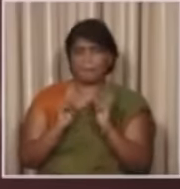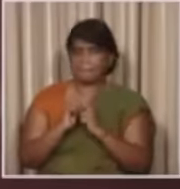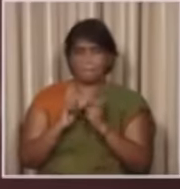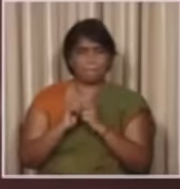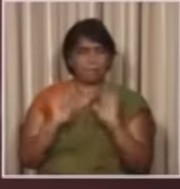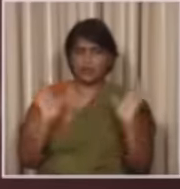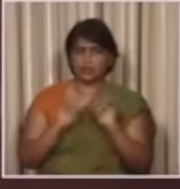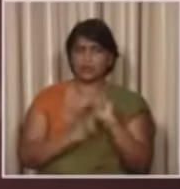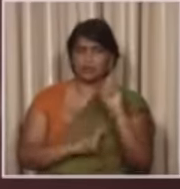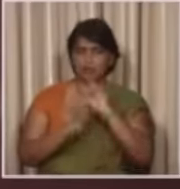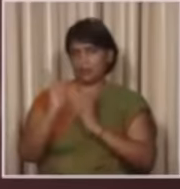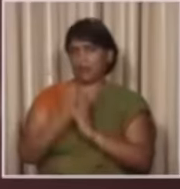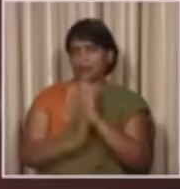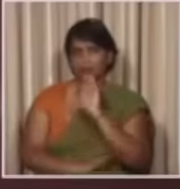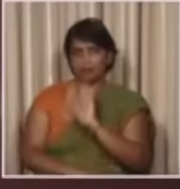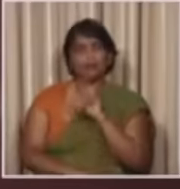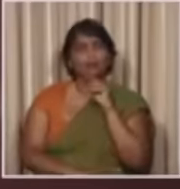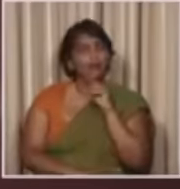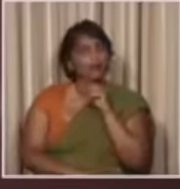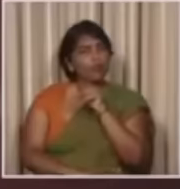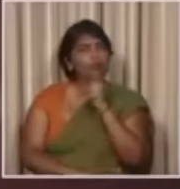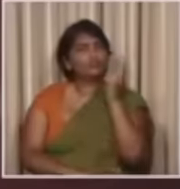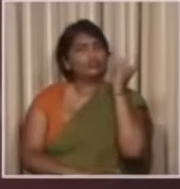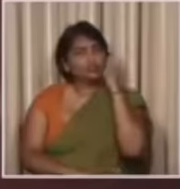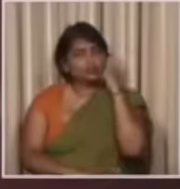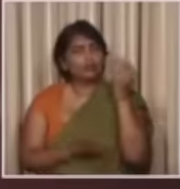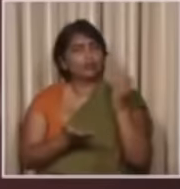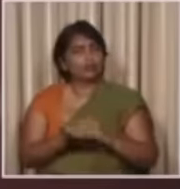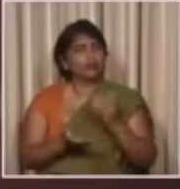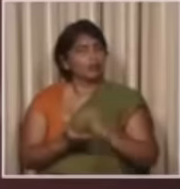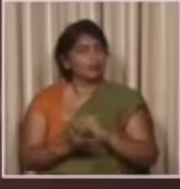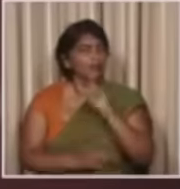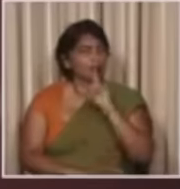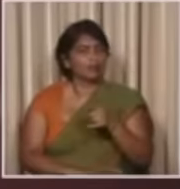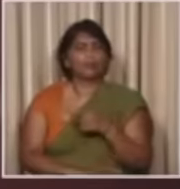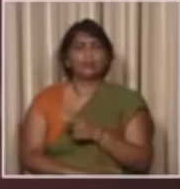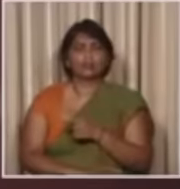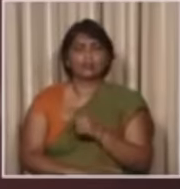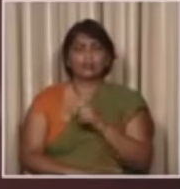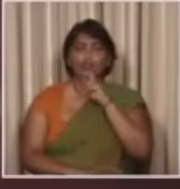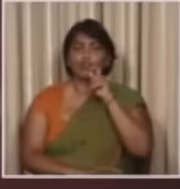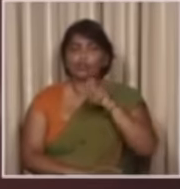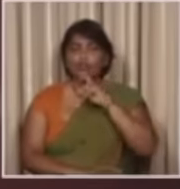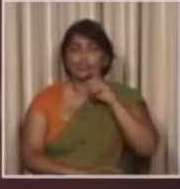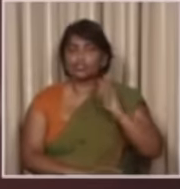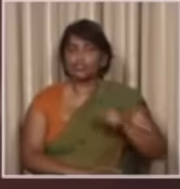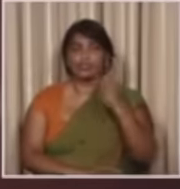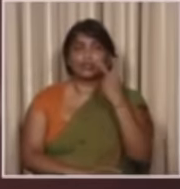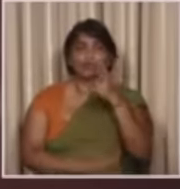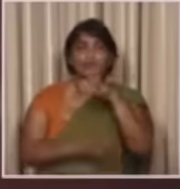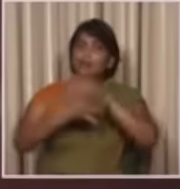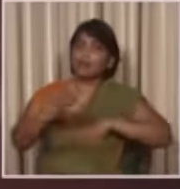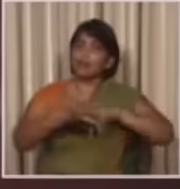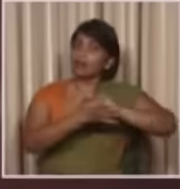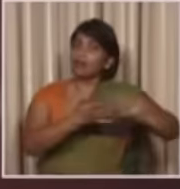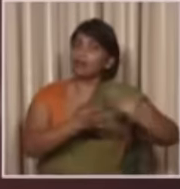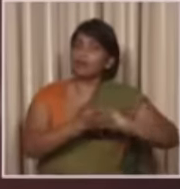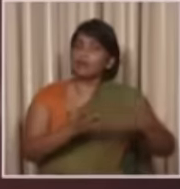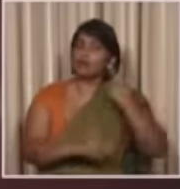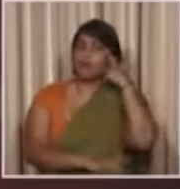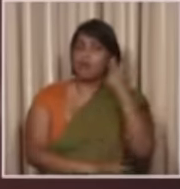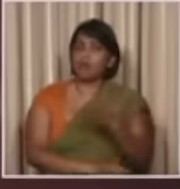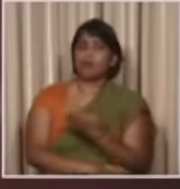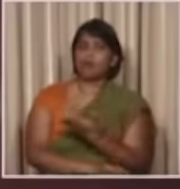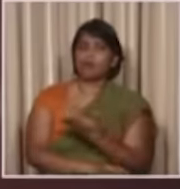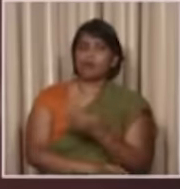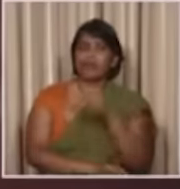එක පාර්ලිමේන්තුවේදී තියෙන්න ඕනේ නමුත් ඔබතුමා කොහොමද පුන පුනා කියන්නේ මිනිසුරු දෙන්නෙක් තීන්දුවක් ලියලයි කියලා දැන් දැන්